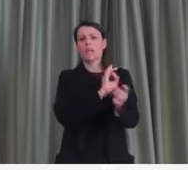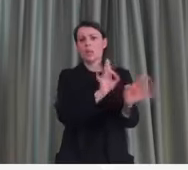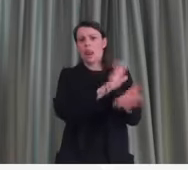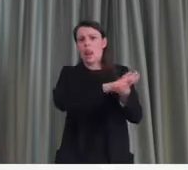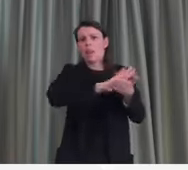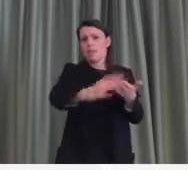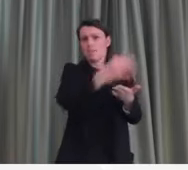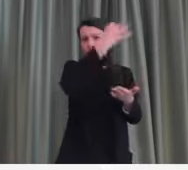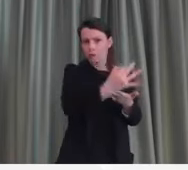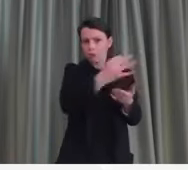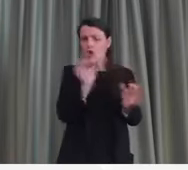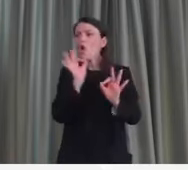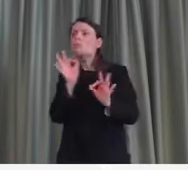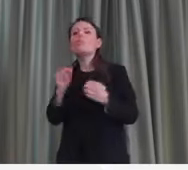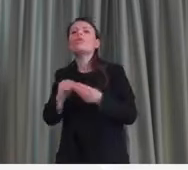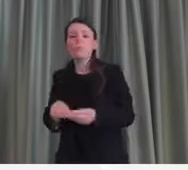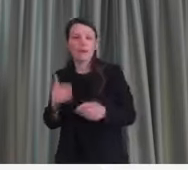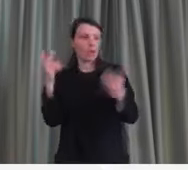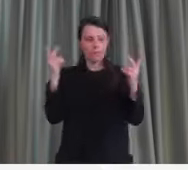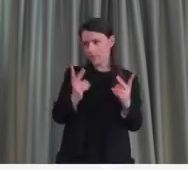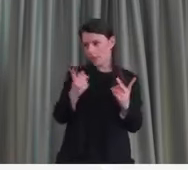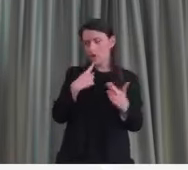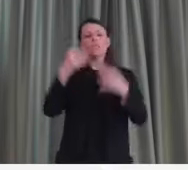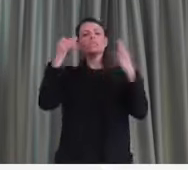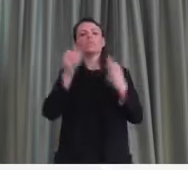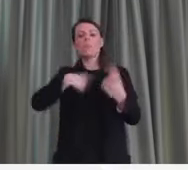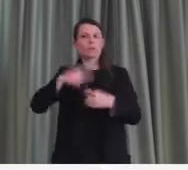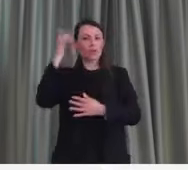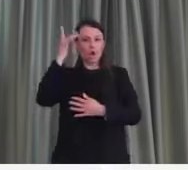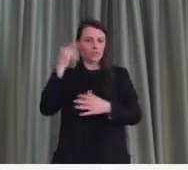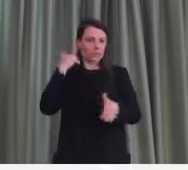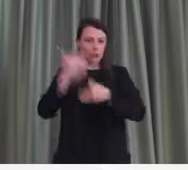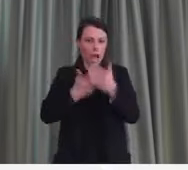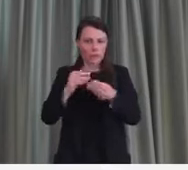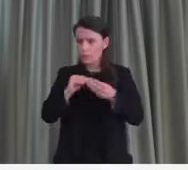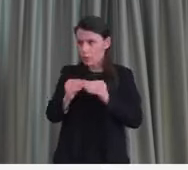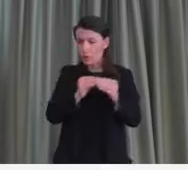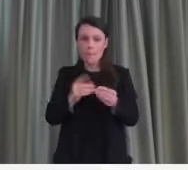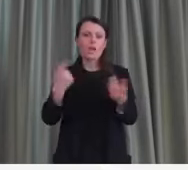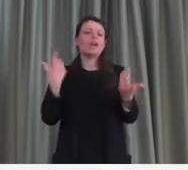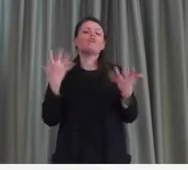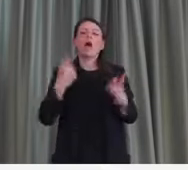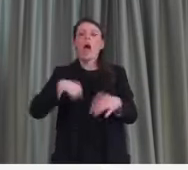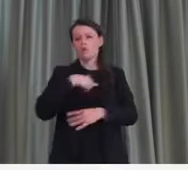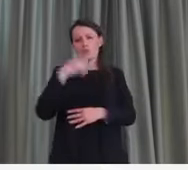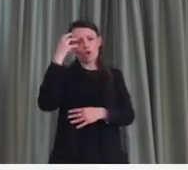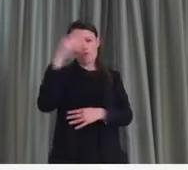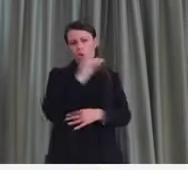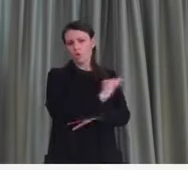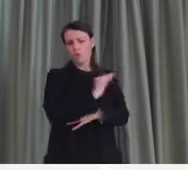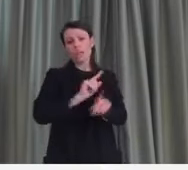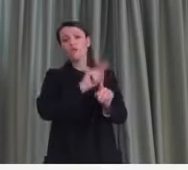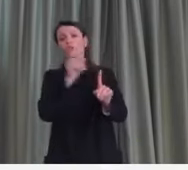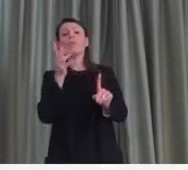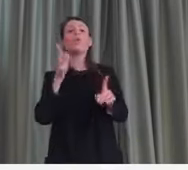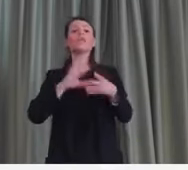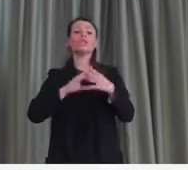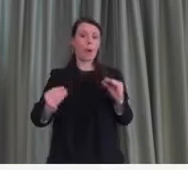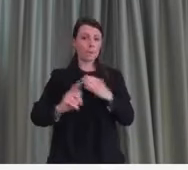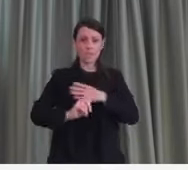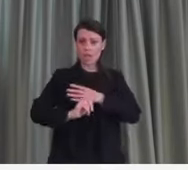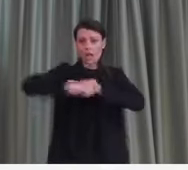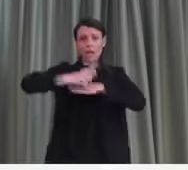tutti sicuramente fino al 15 aprile noi auspichiamo e chiedi abbiamo già chiesto al governo che vengano mantenute delle misure così